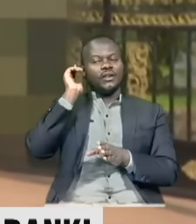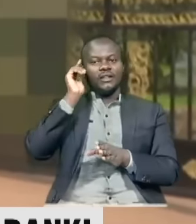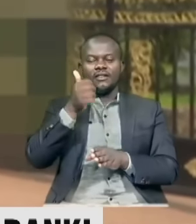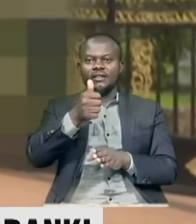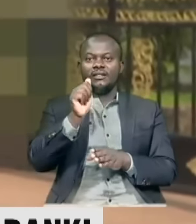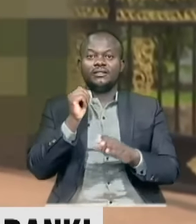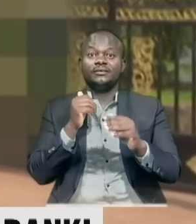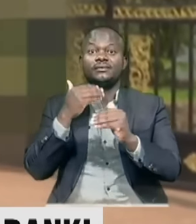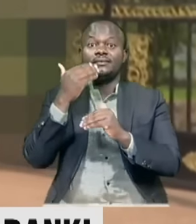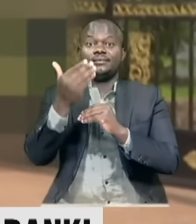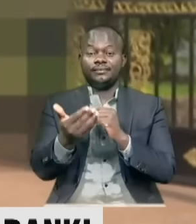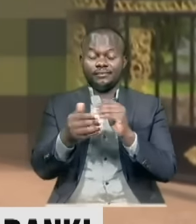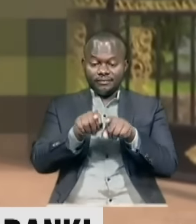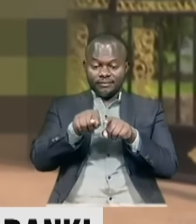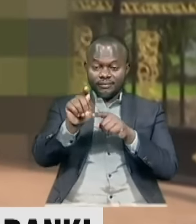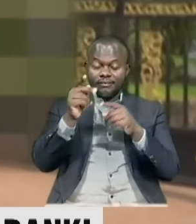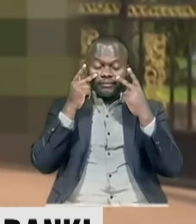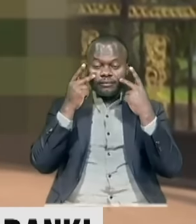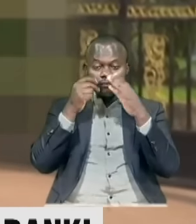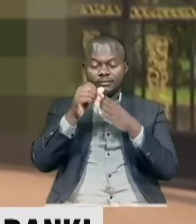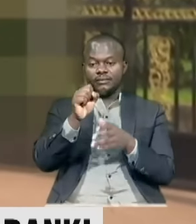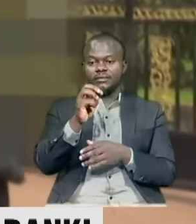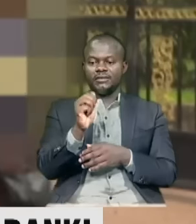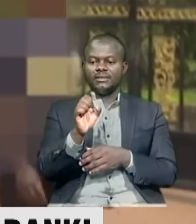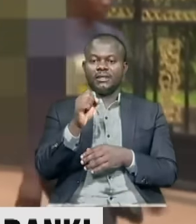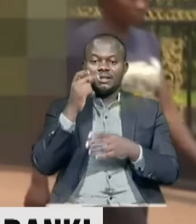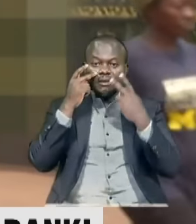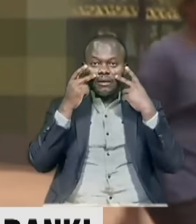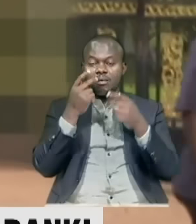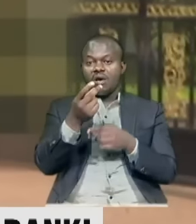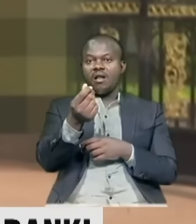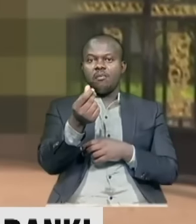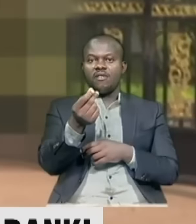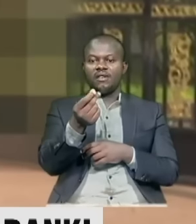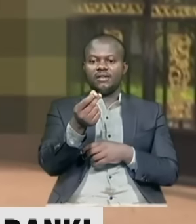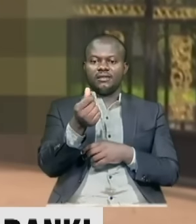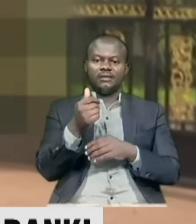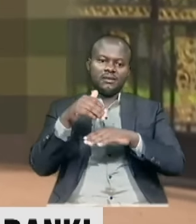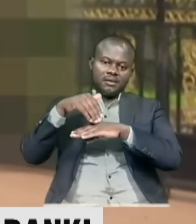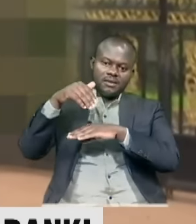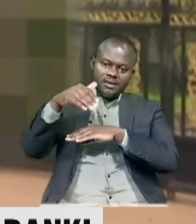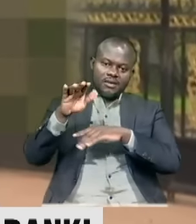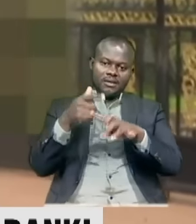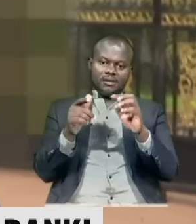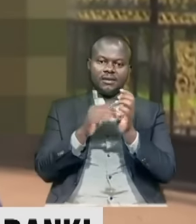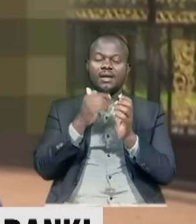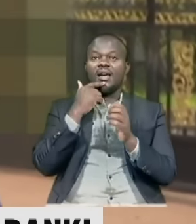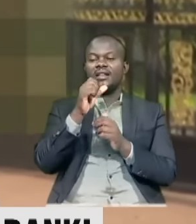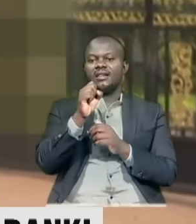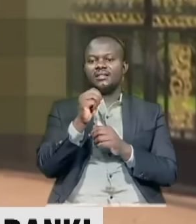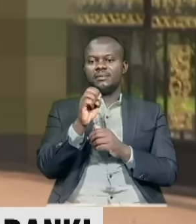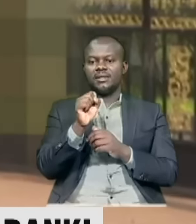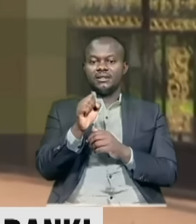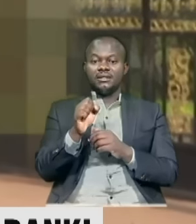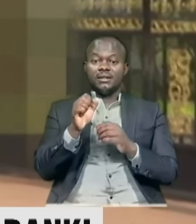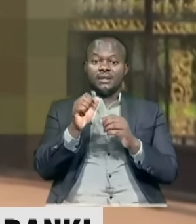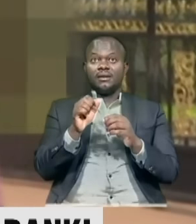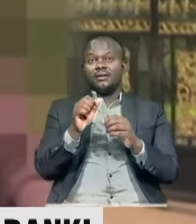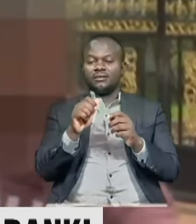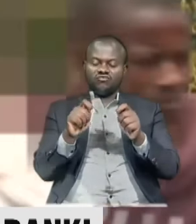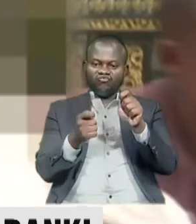nawe wareba iyo SMS ubonye ko kugasanga nta mafaranga bohereje ariko ari SMS beditinze ubwo nawe